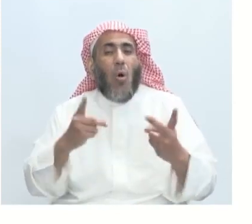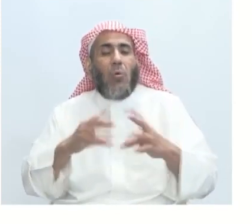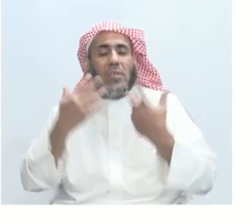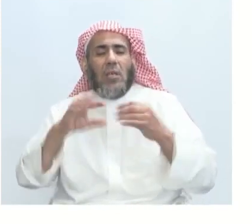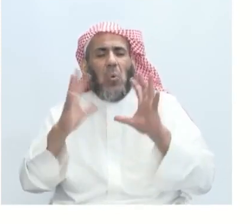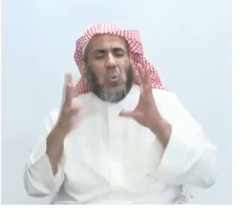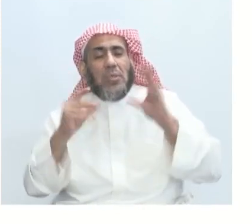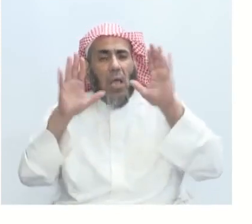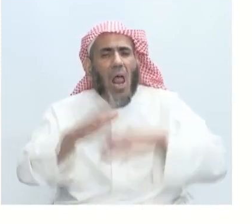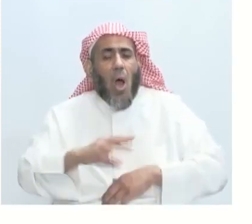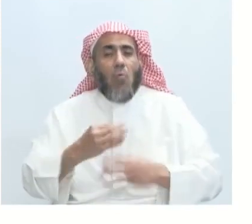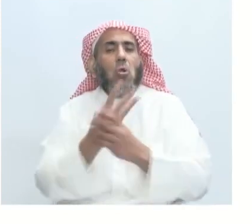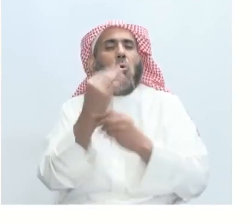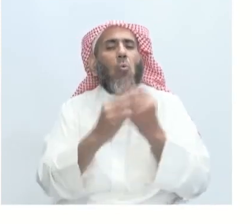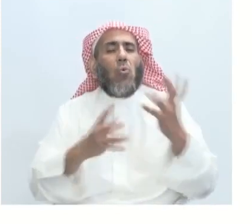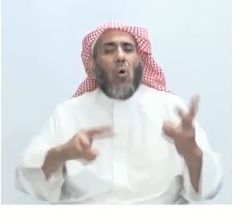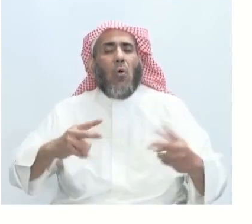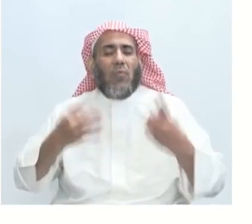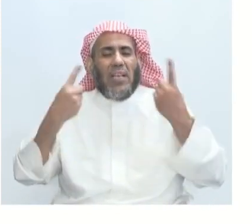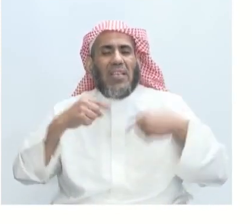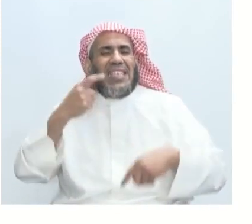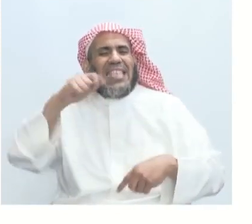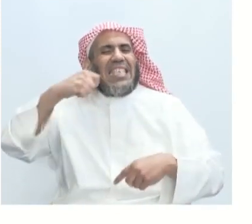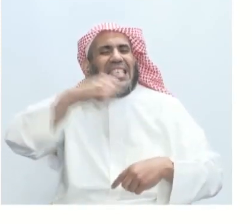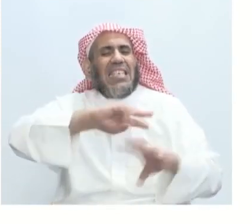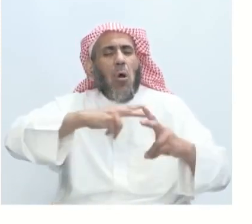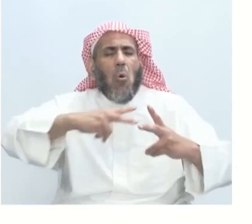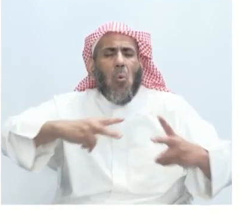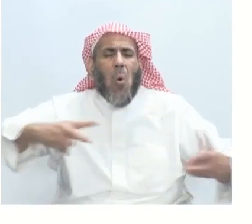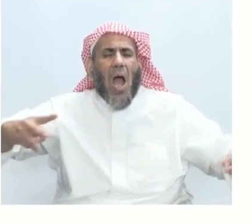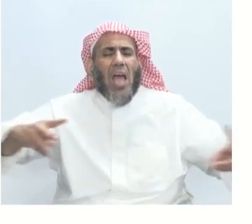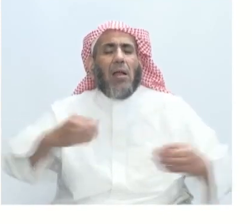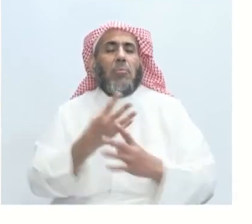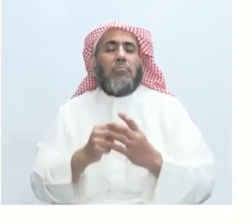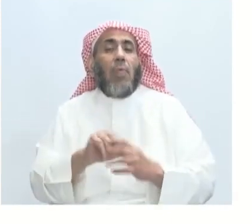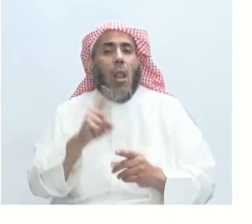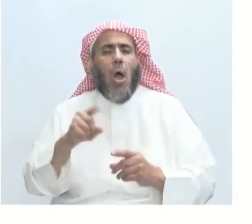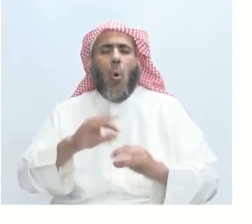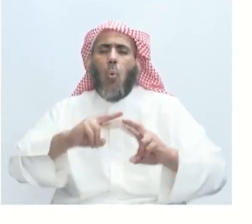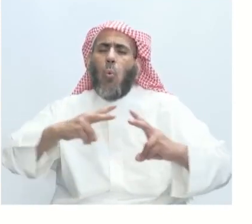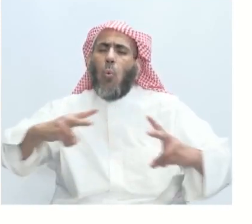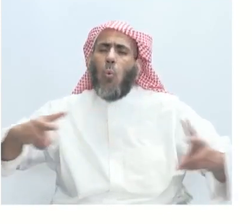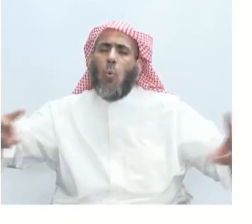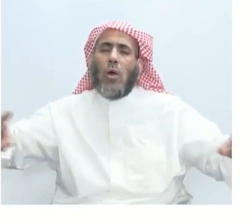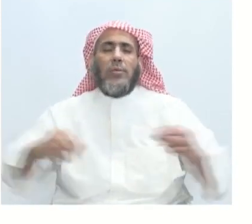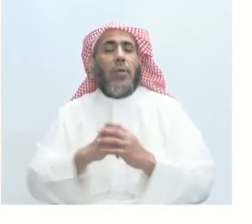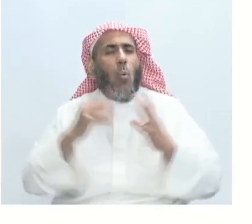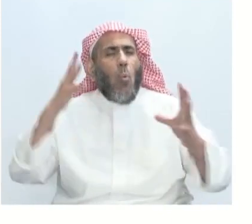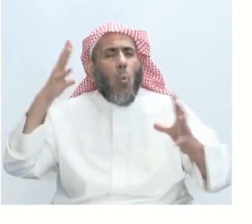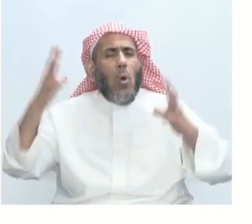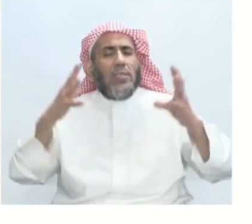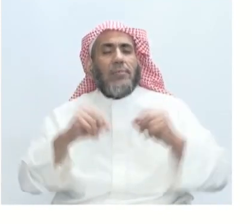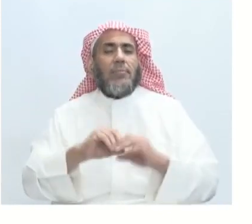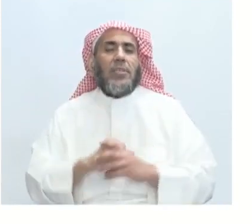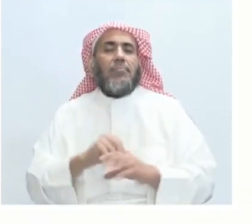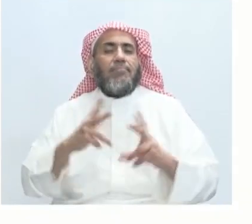الصلاه او في الوضوء او في نظافه الاسنان وغيرها ابنائي وبنات الطلاب لها اشكال عده من